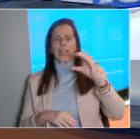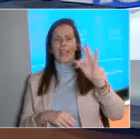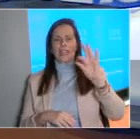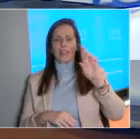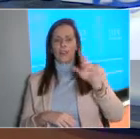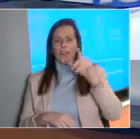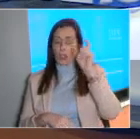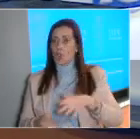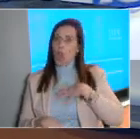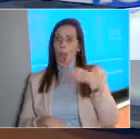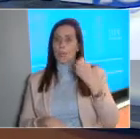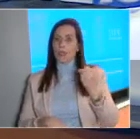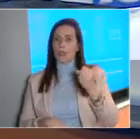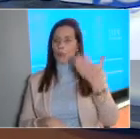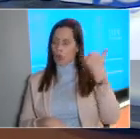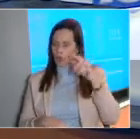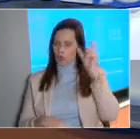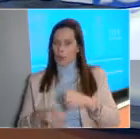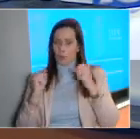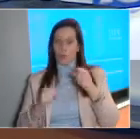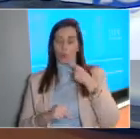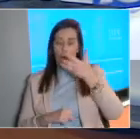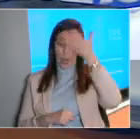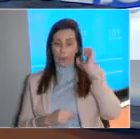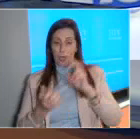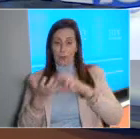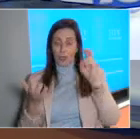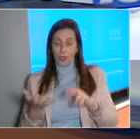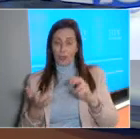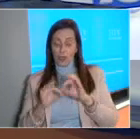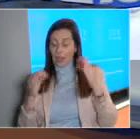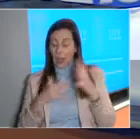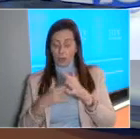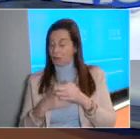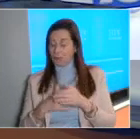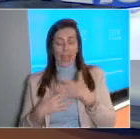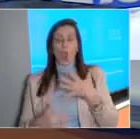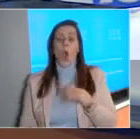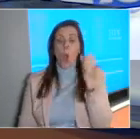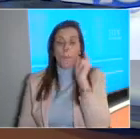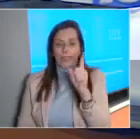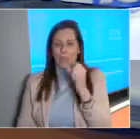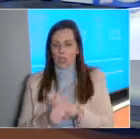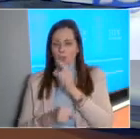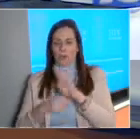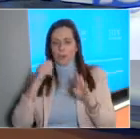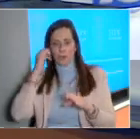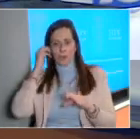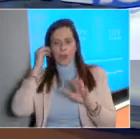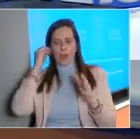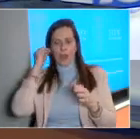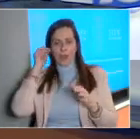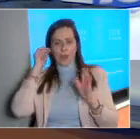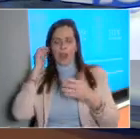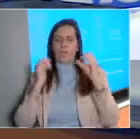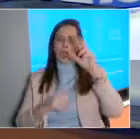אמיץ. אבי דיכטר שקרא לראש הממשלה לשעבר אולמרט להתפטר, איך שהתחילה החקירה, לא מעז לעשות אותו דבר. איפה אלקין?